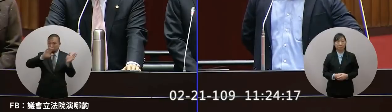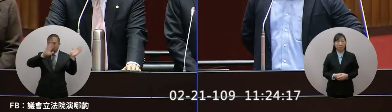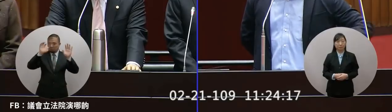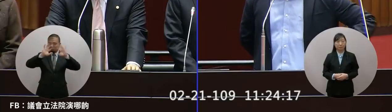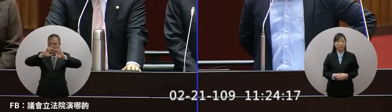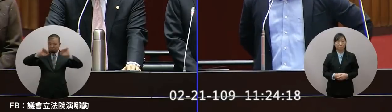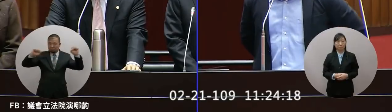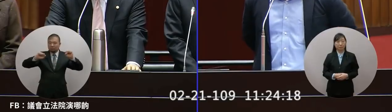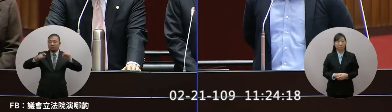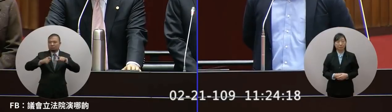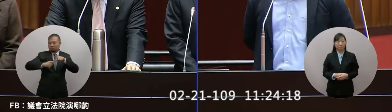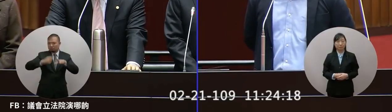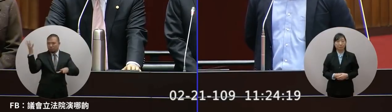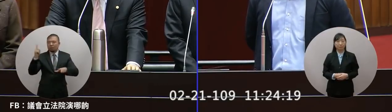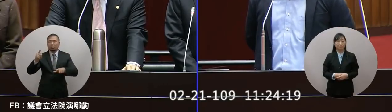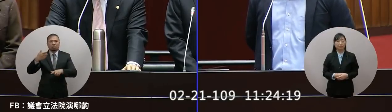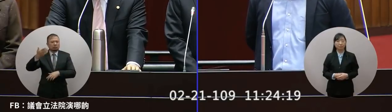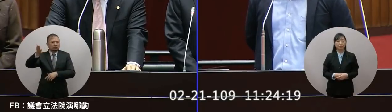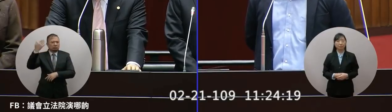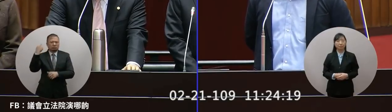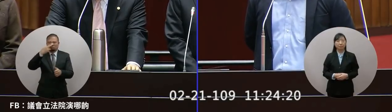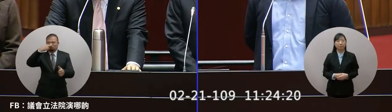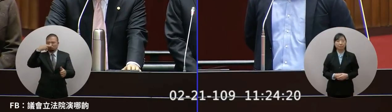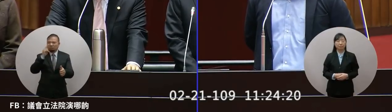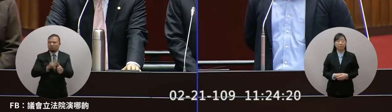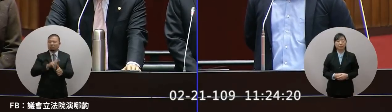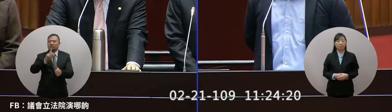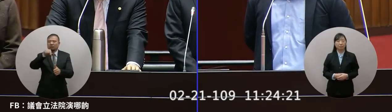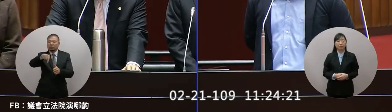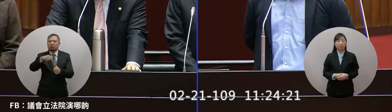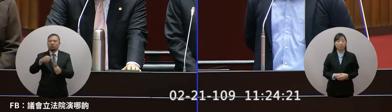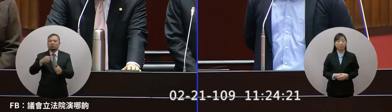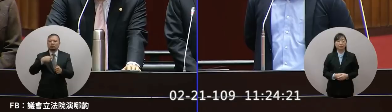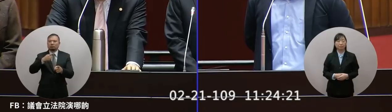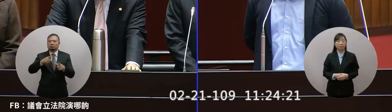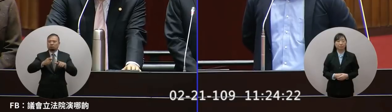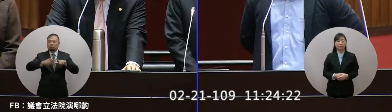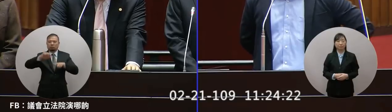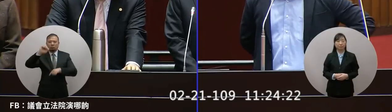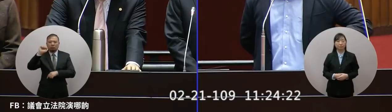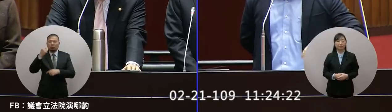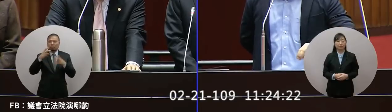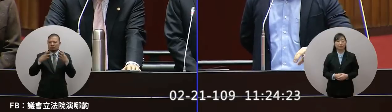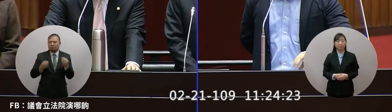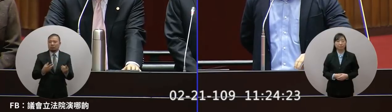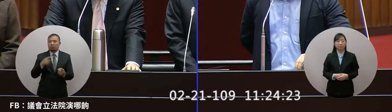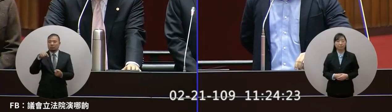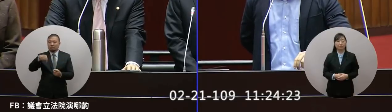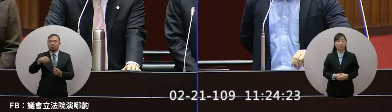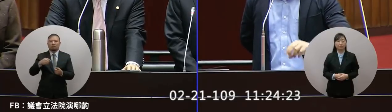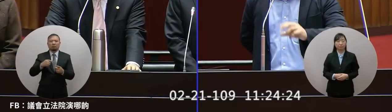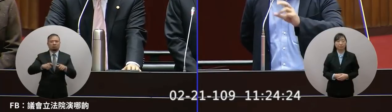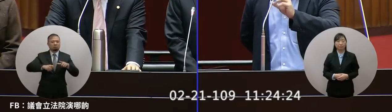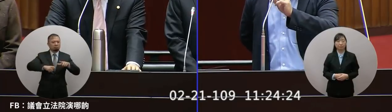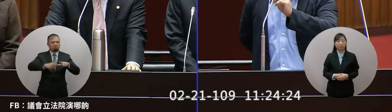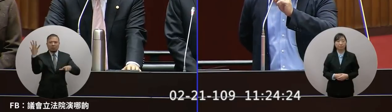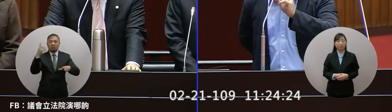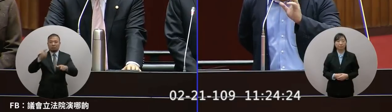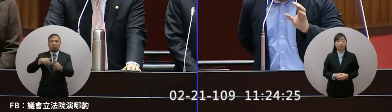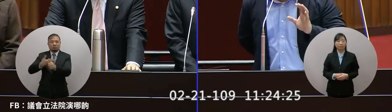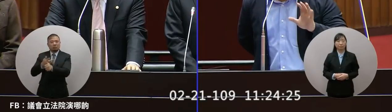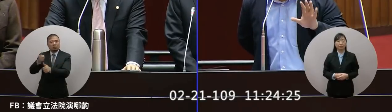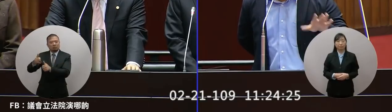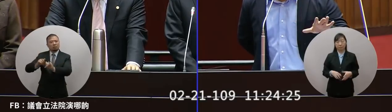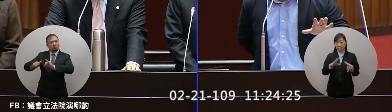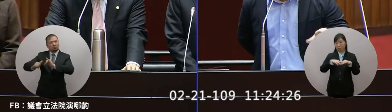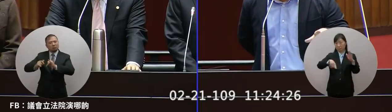应该要把不公不义能够让台湾同胞让世人了解。 所以